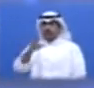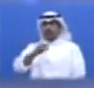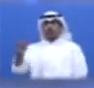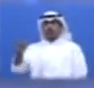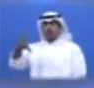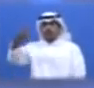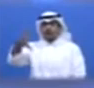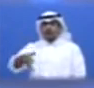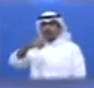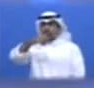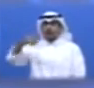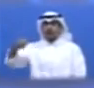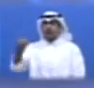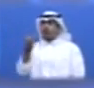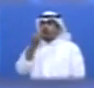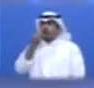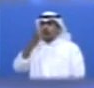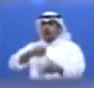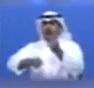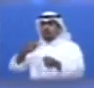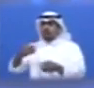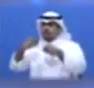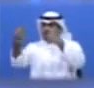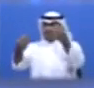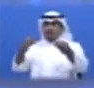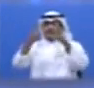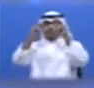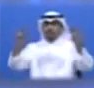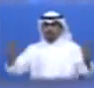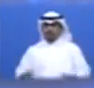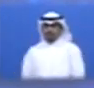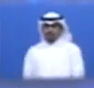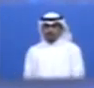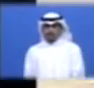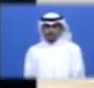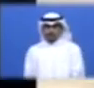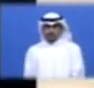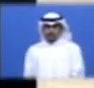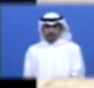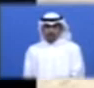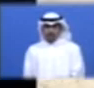منطقتي إقليم الخروب في جبل لبنان وعكار شمالا.